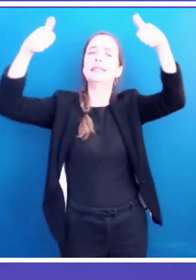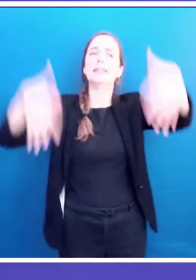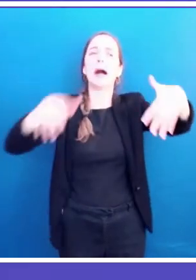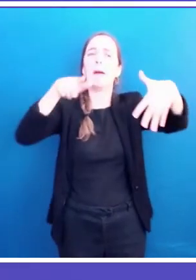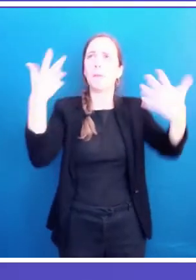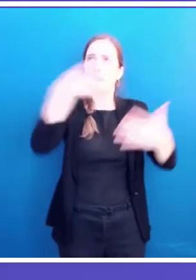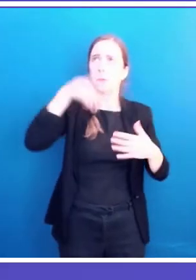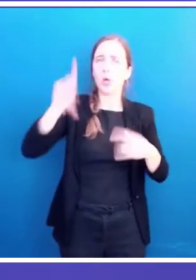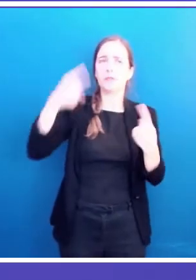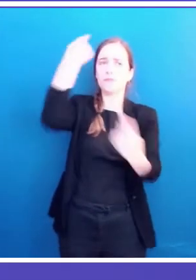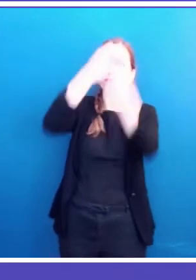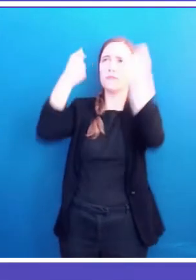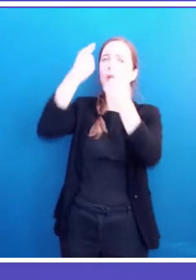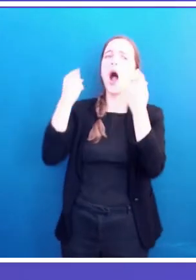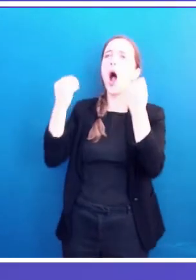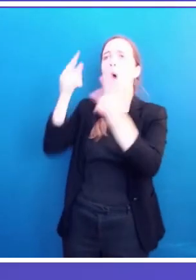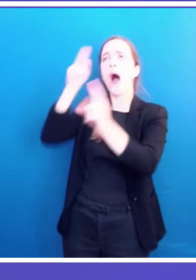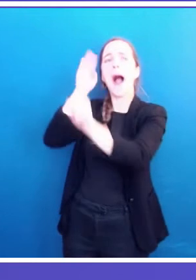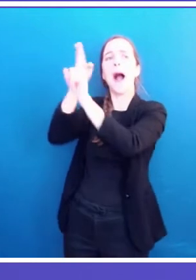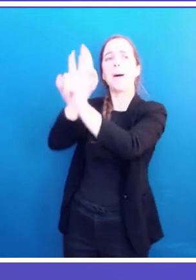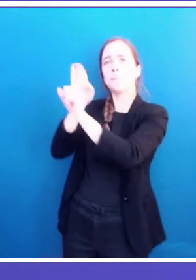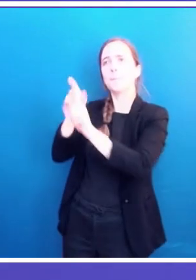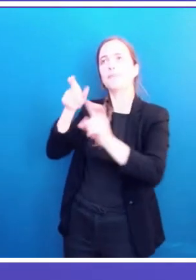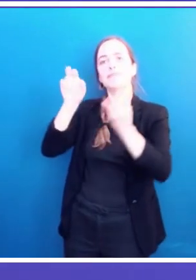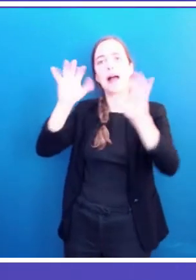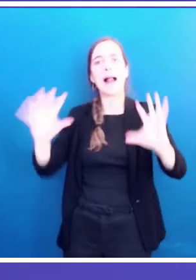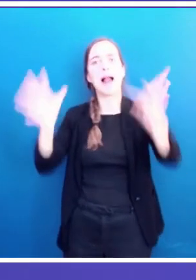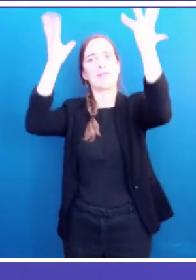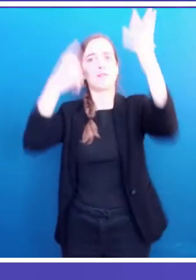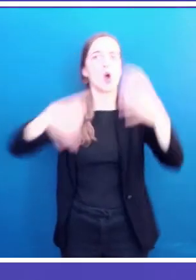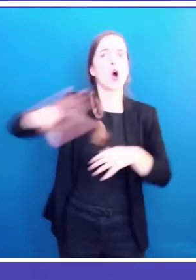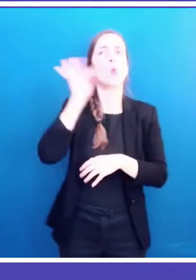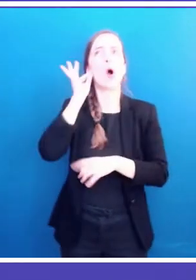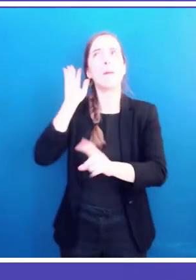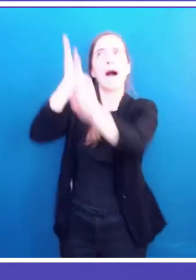نطبقه لكي نجعله جوهر العمل. شكرا لكم لحسن الإصغاء.